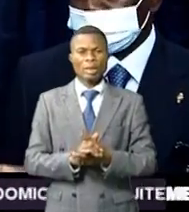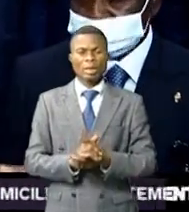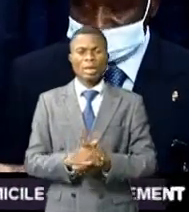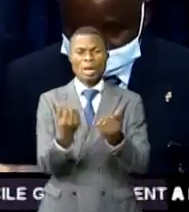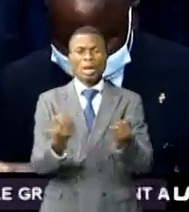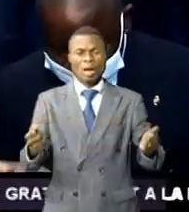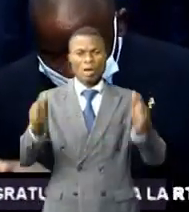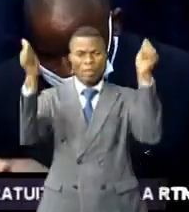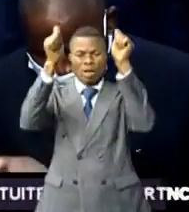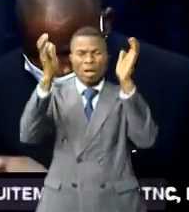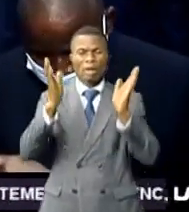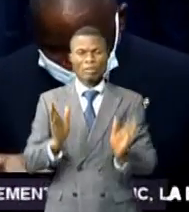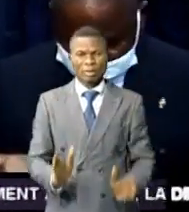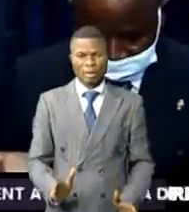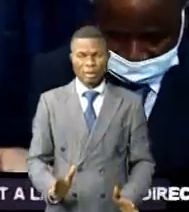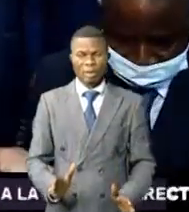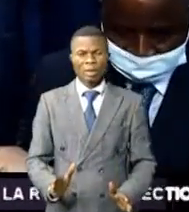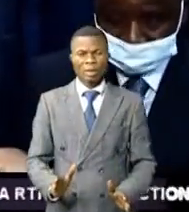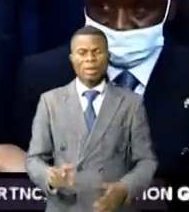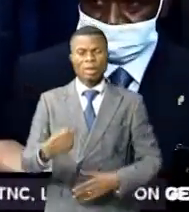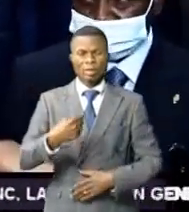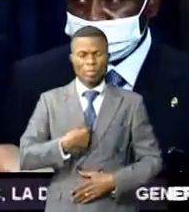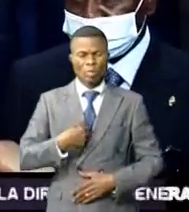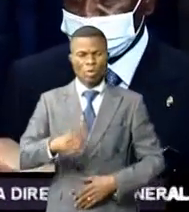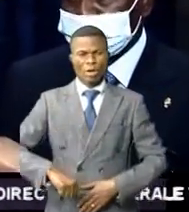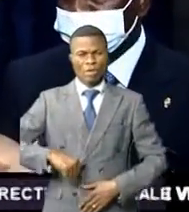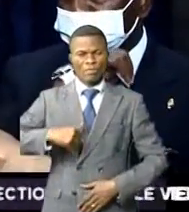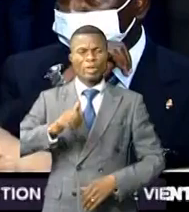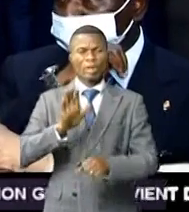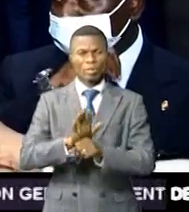en tant qu'Africain, marocain, je suis fier aujourd'hui.